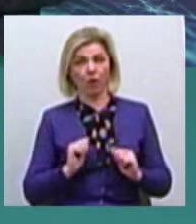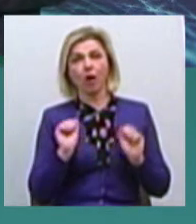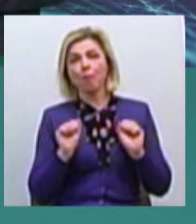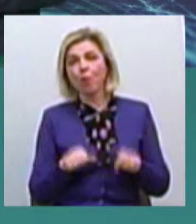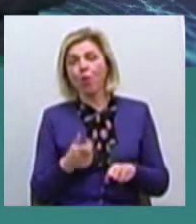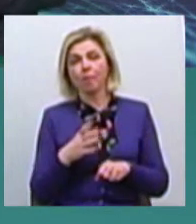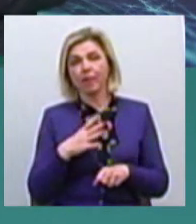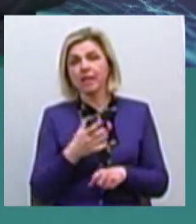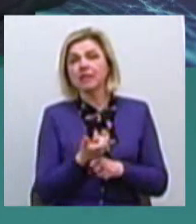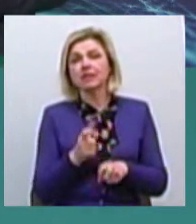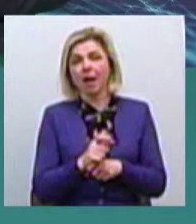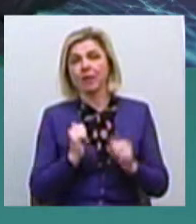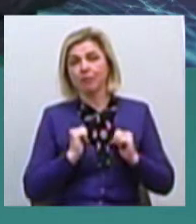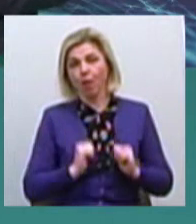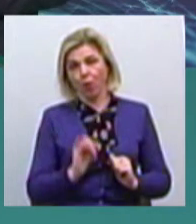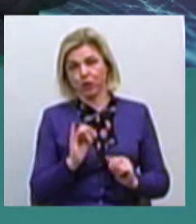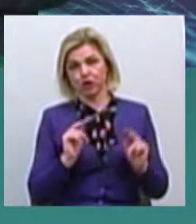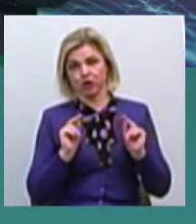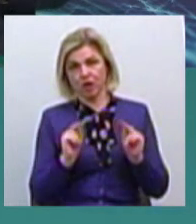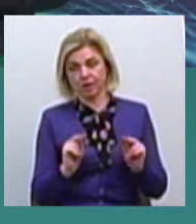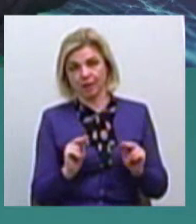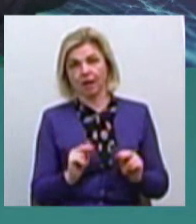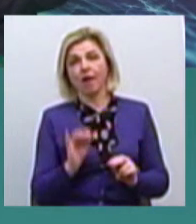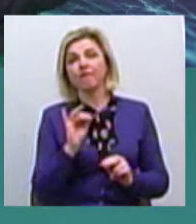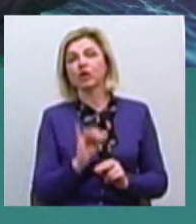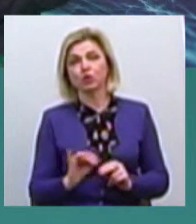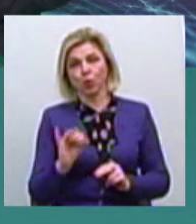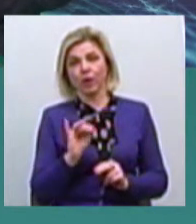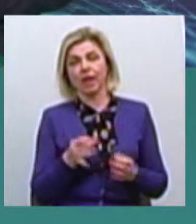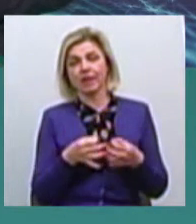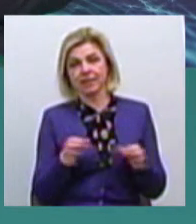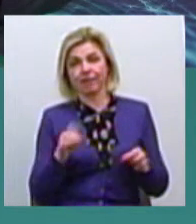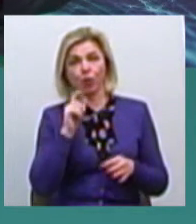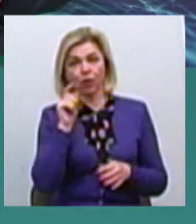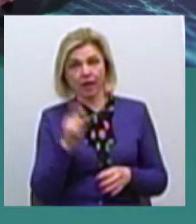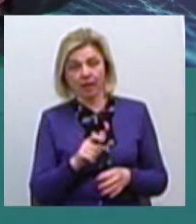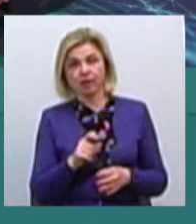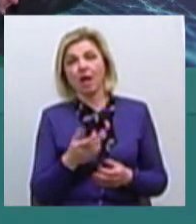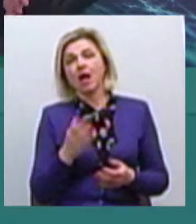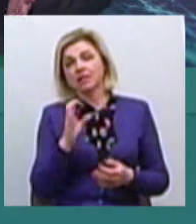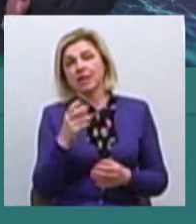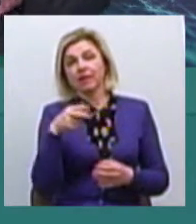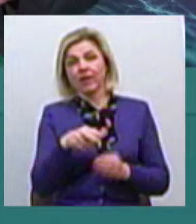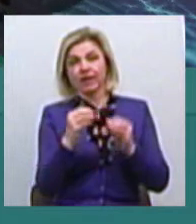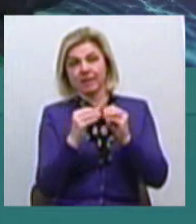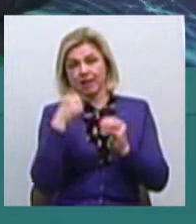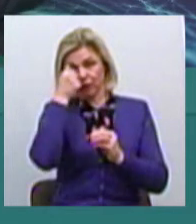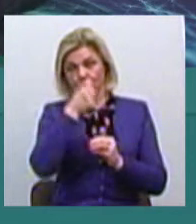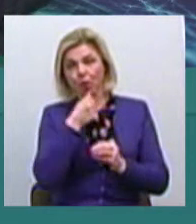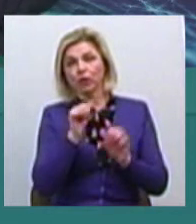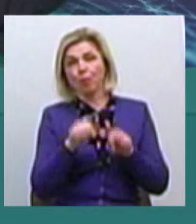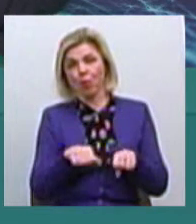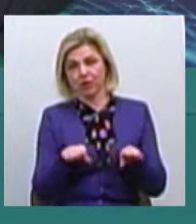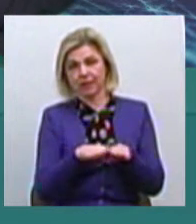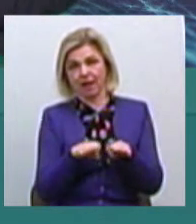самые спокойные, и самые честные в історії незалежної України, разве що з 2010 роком можна сравнити. Якби